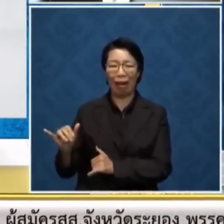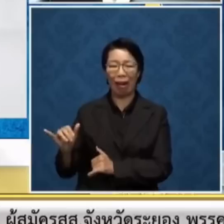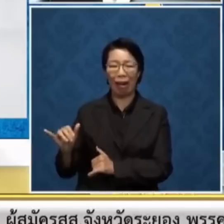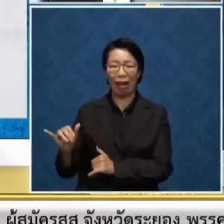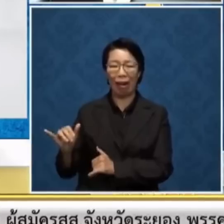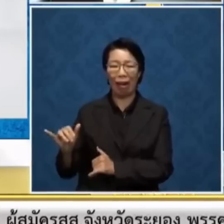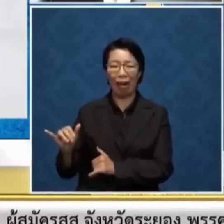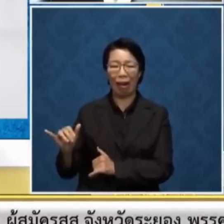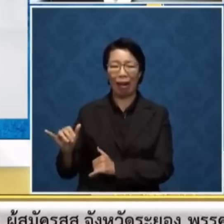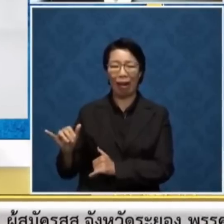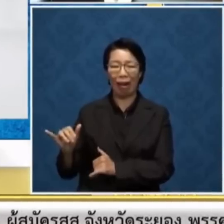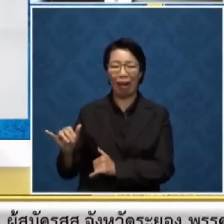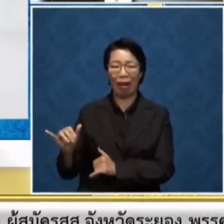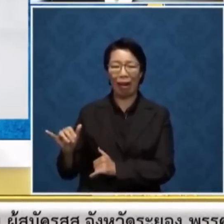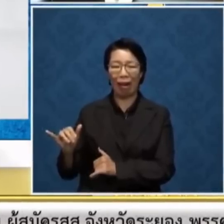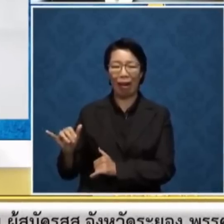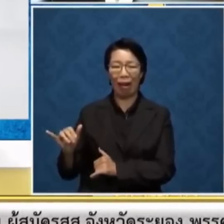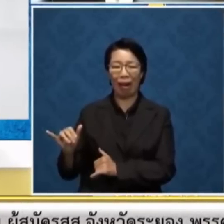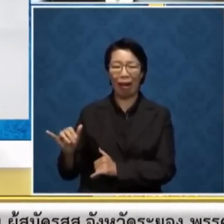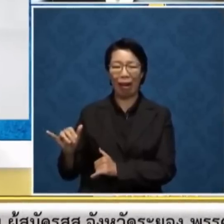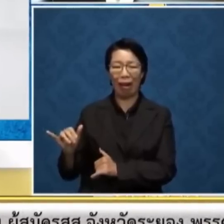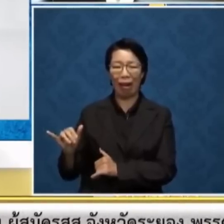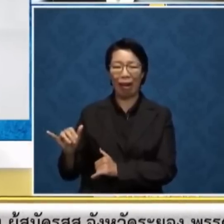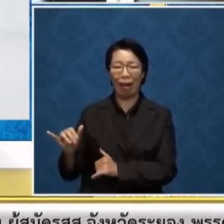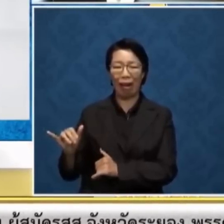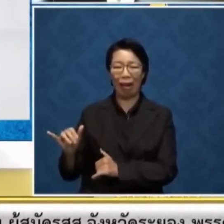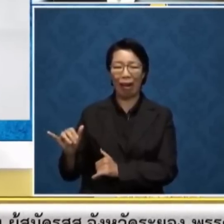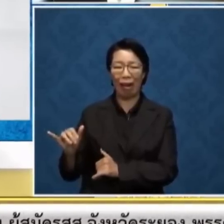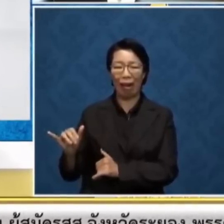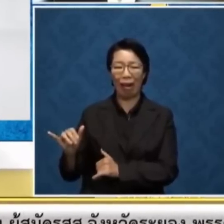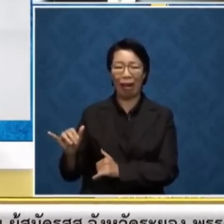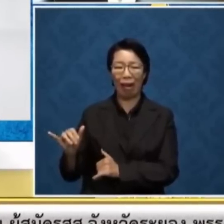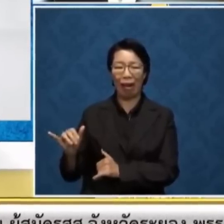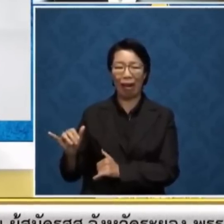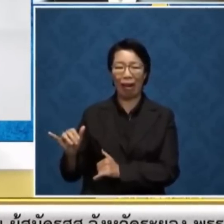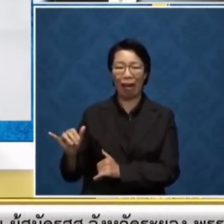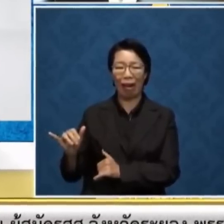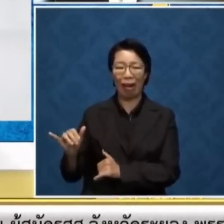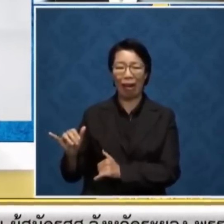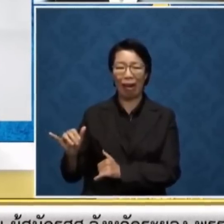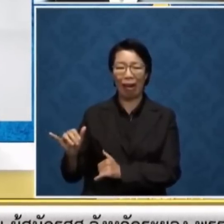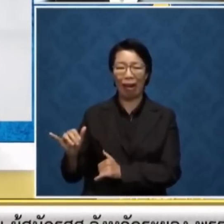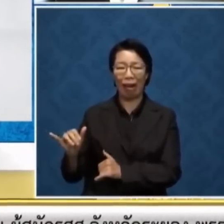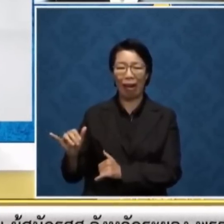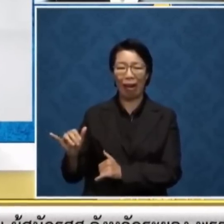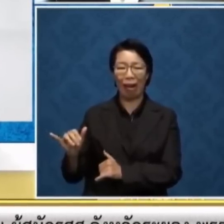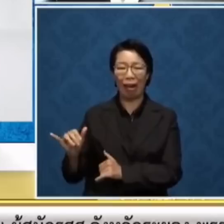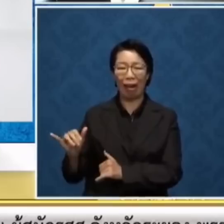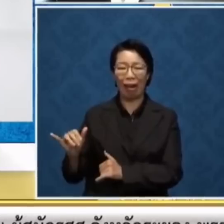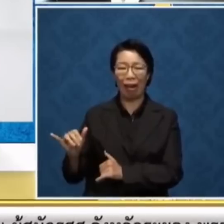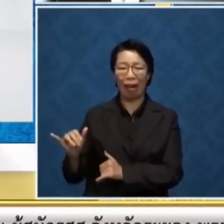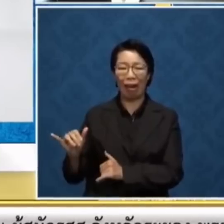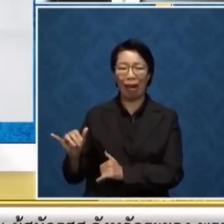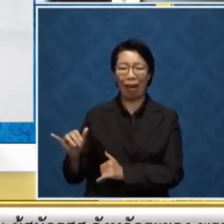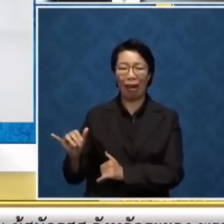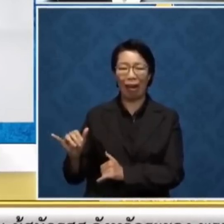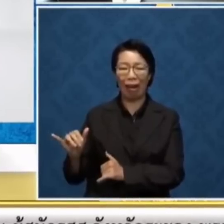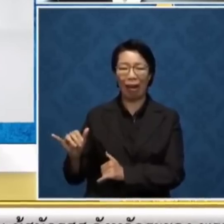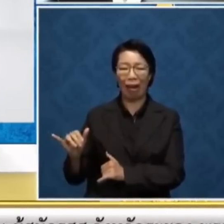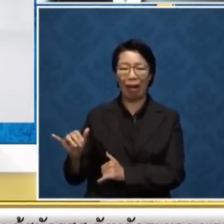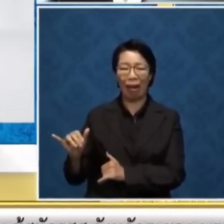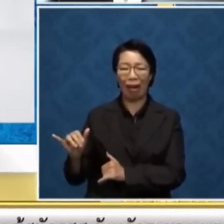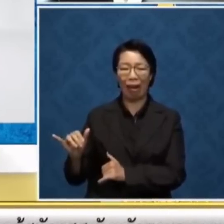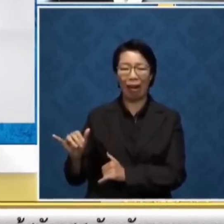ที่ทั้ง3บริษัทได้รับอนุมัติและได้รับอนุญาตจากกกพ.ให้ก่อตั้งโรงไฟฟ้าจึงเป็นการดำเนินการที่สุ่ม